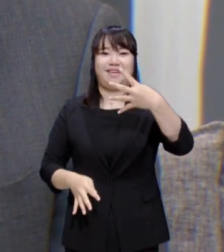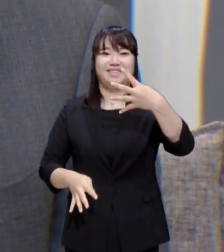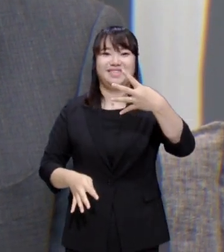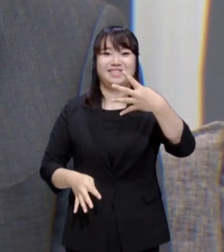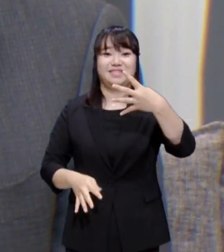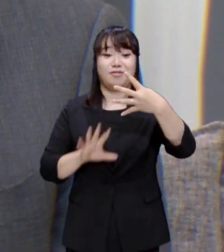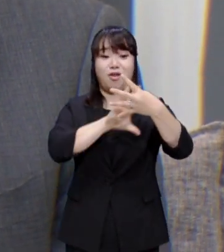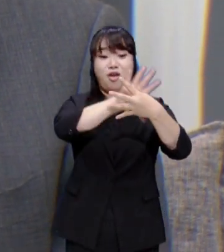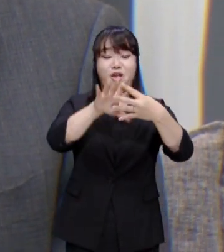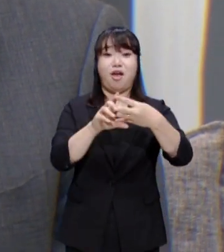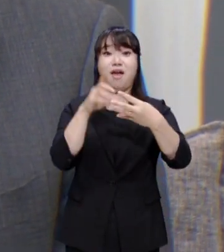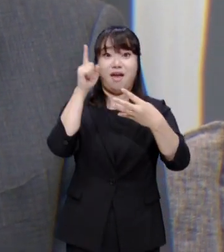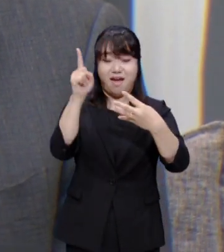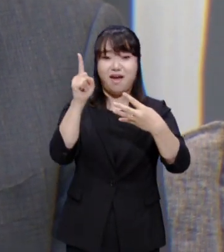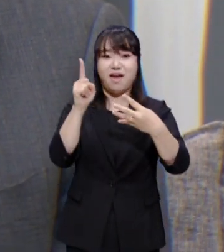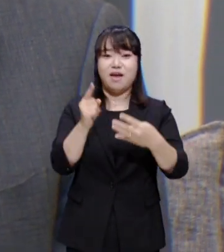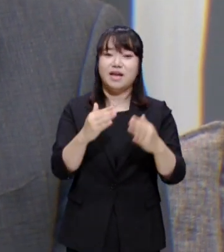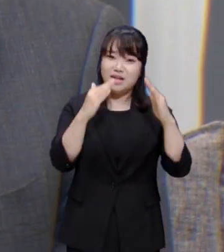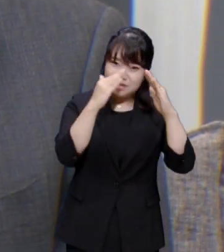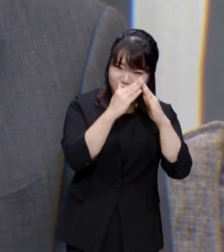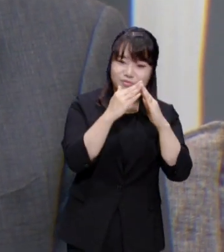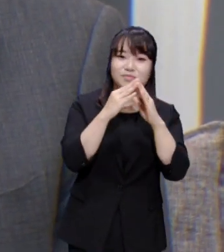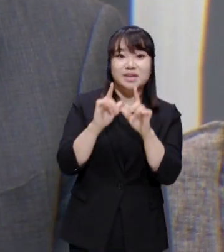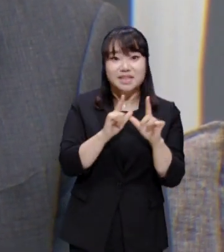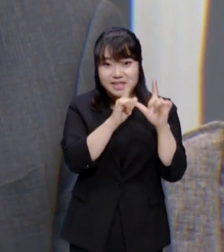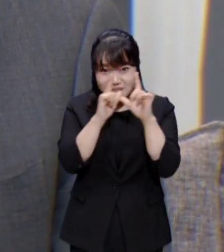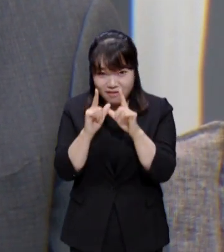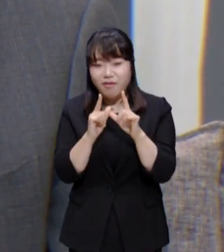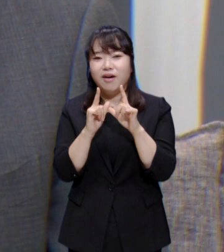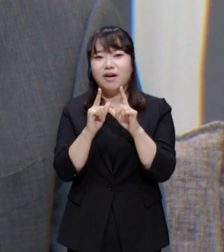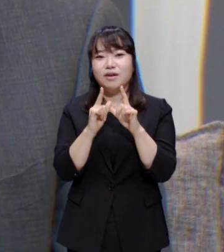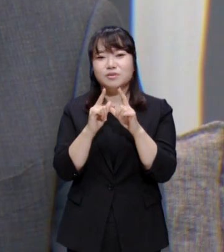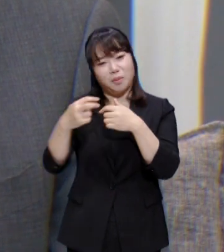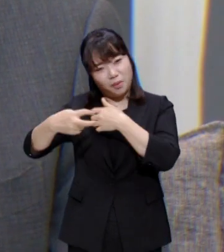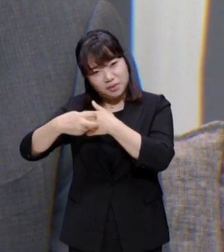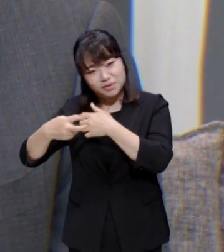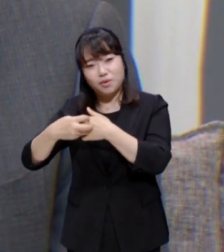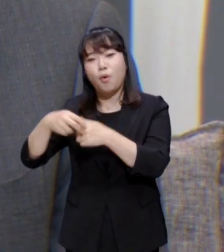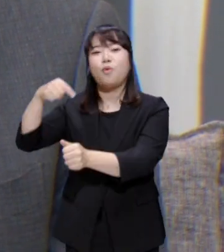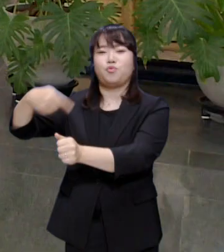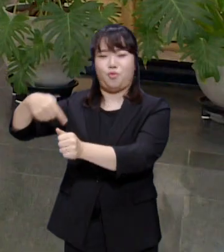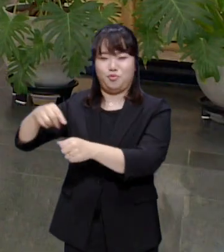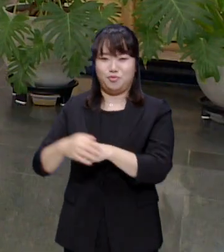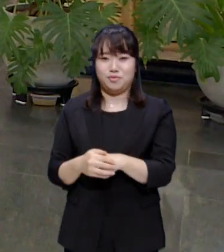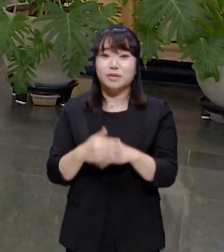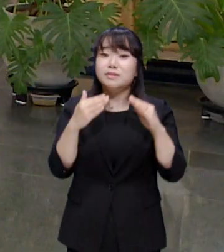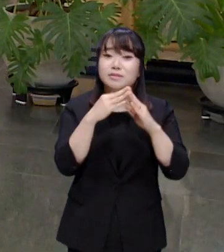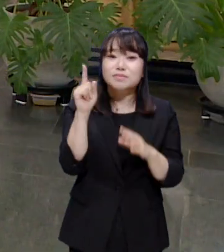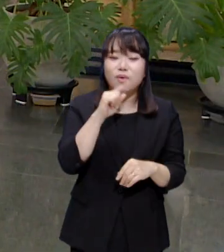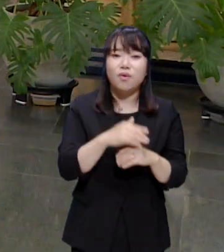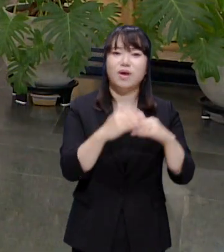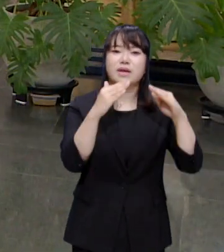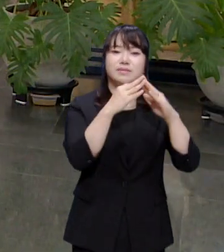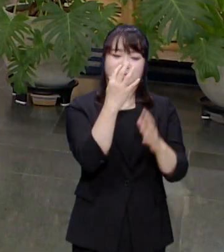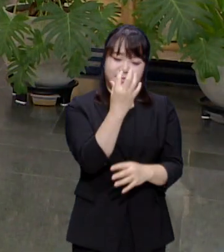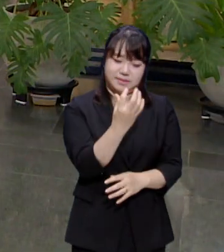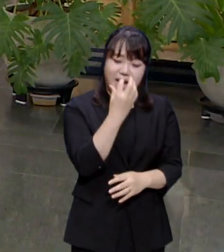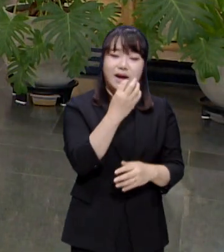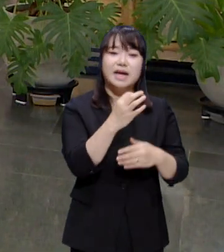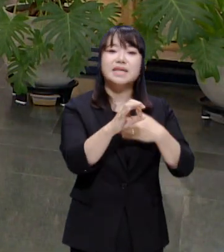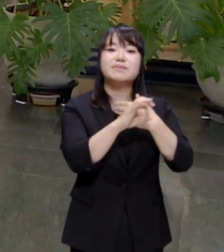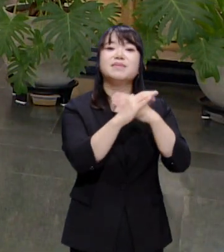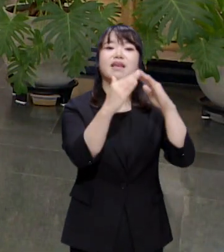바로 주거, 생계, 교육, 의료입니다. 그러면 이제 주거는 뭐냐면 고품격